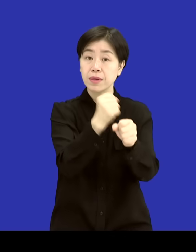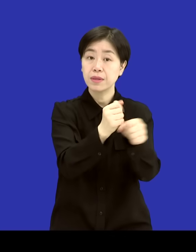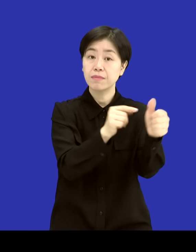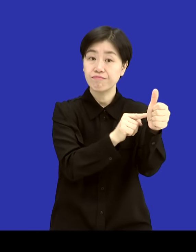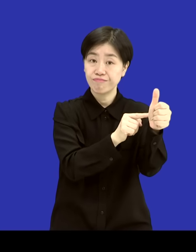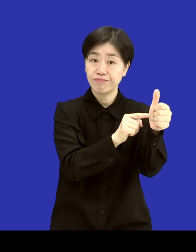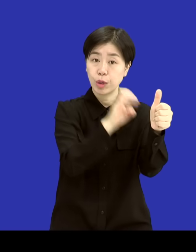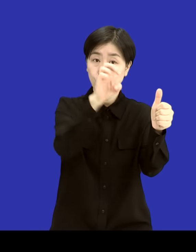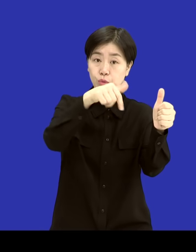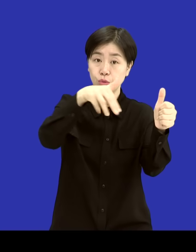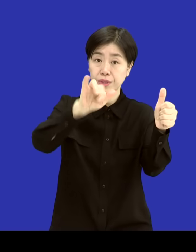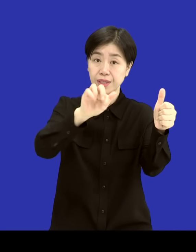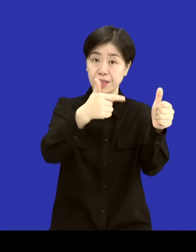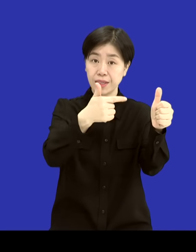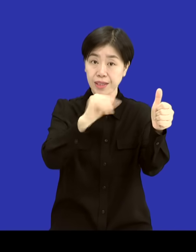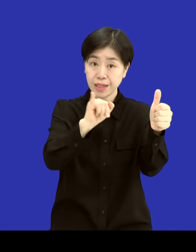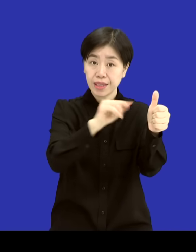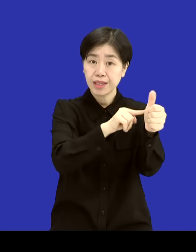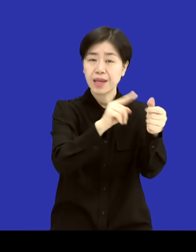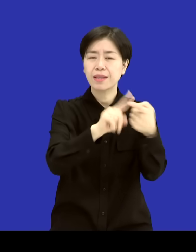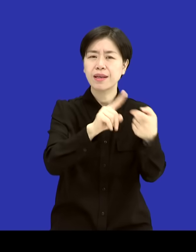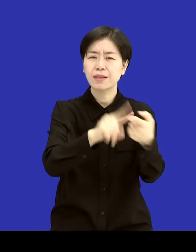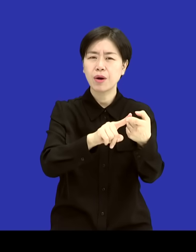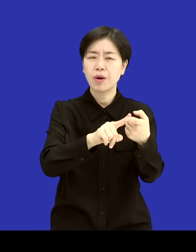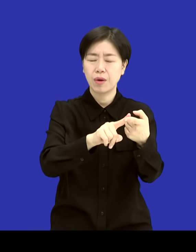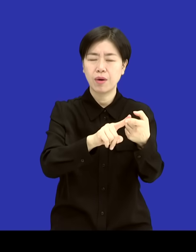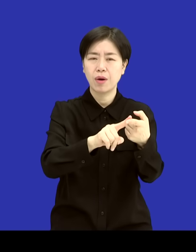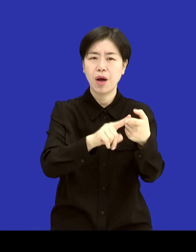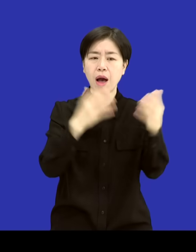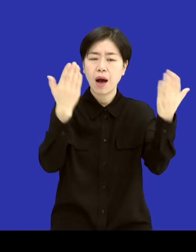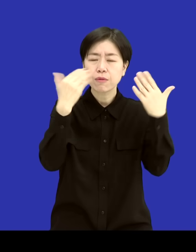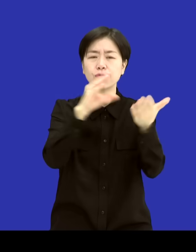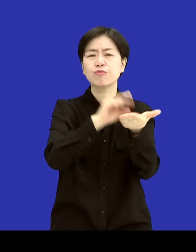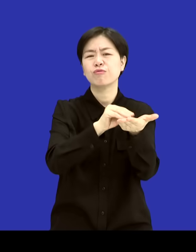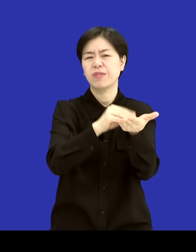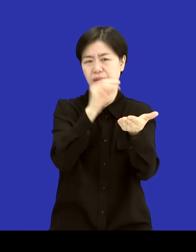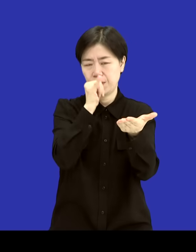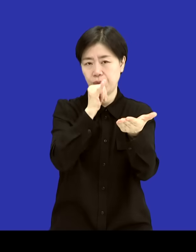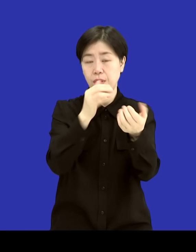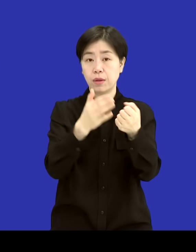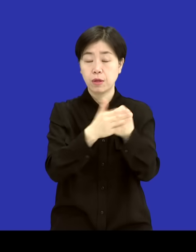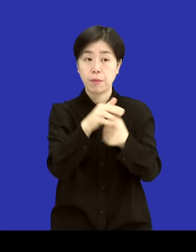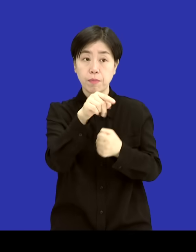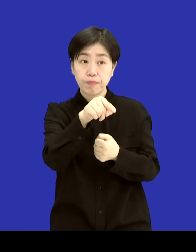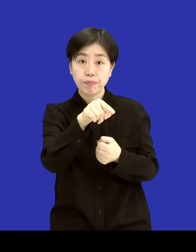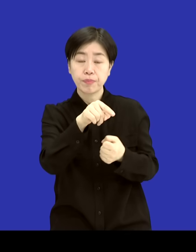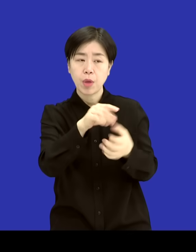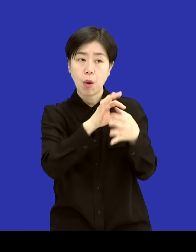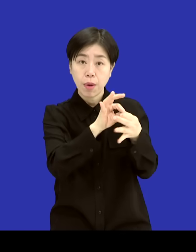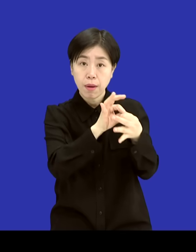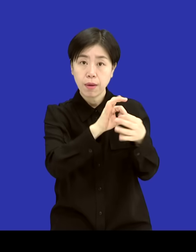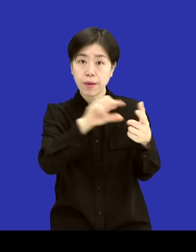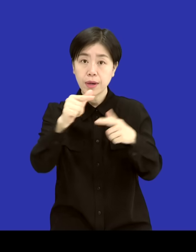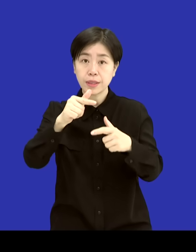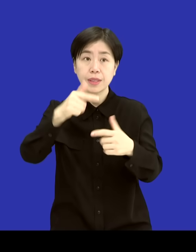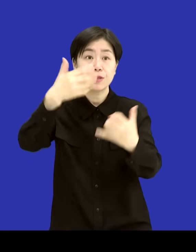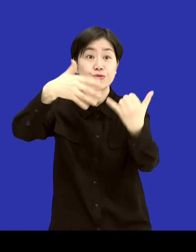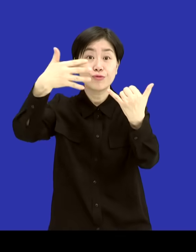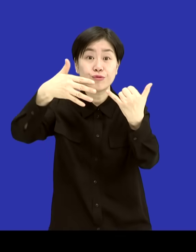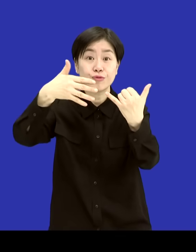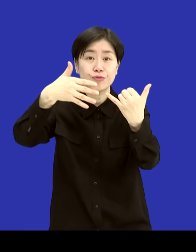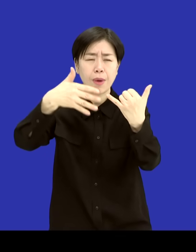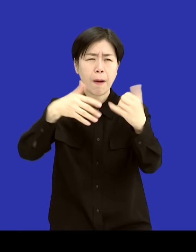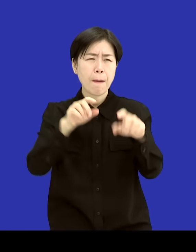레포트를 쓰는 게 저희 기말고사였었어요. 그래서 저희 푸치니에 대해서 저도 이제 그때 유튜브에 들어가서